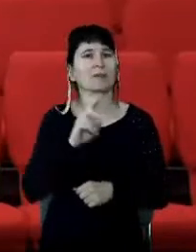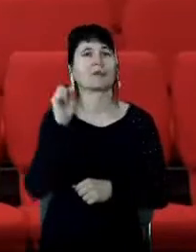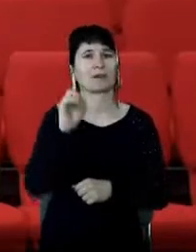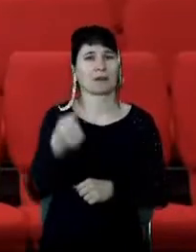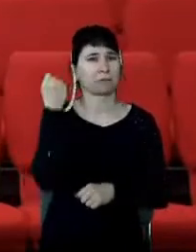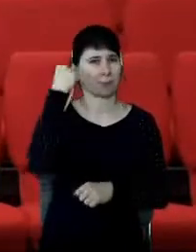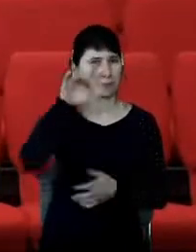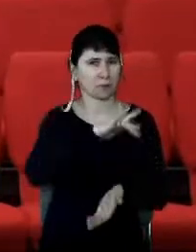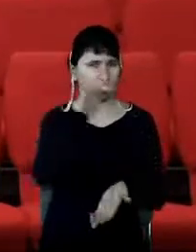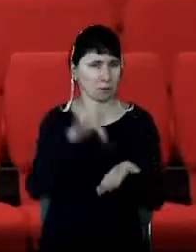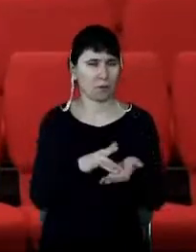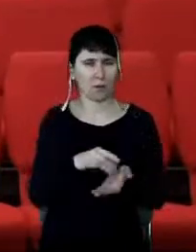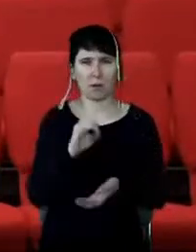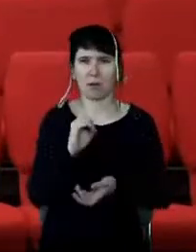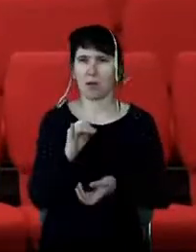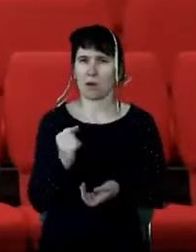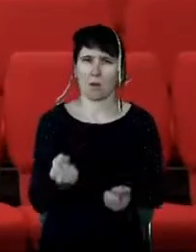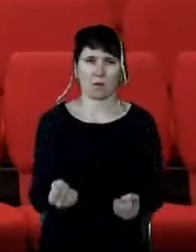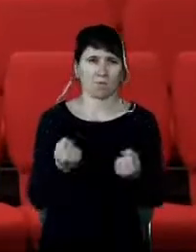над Єрихоном.